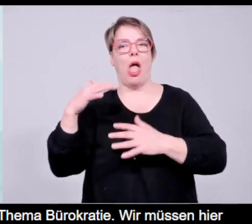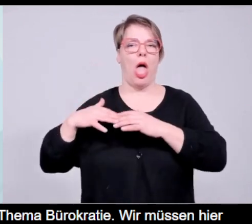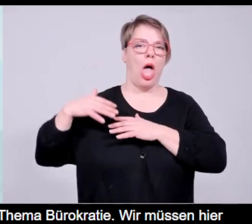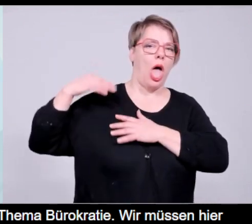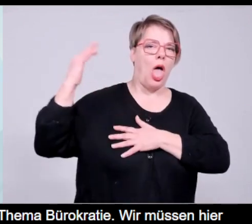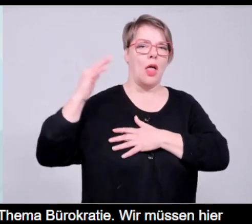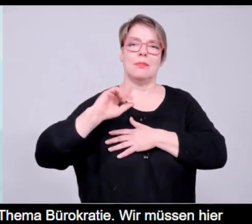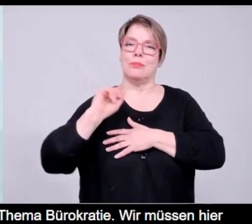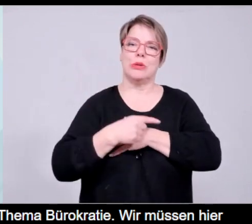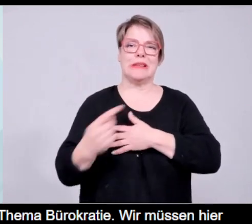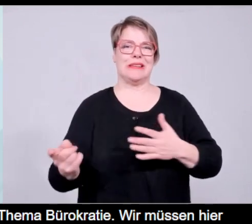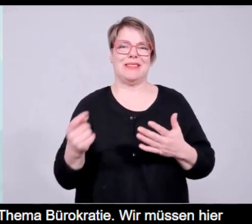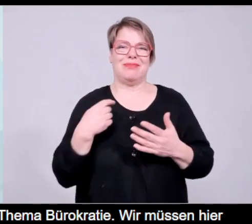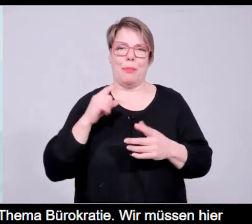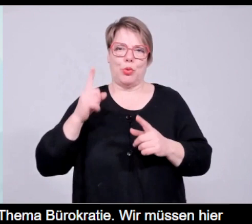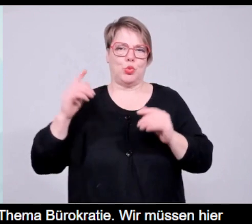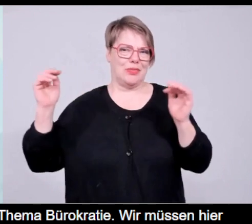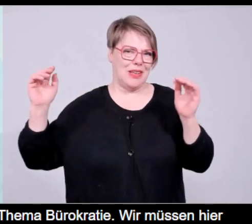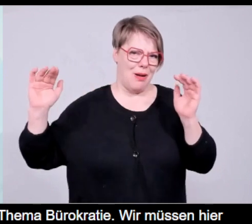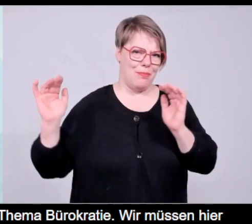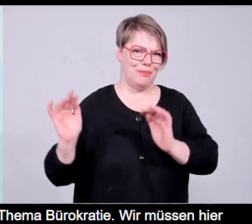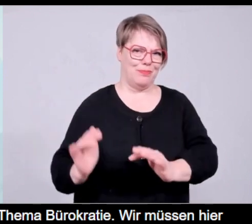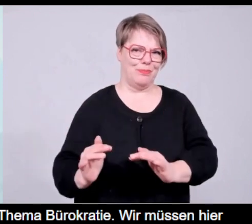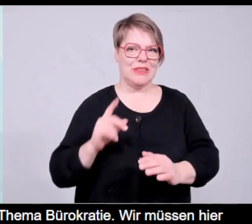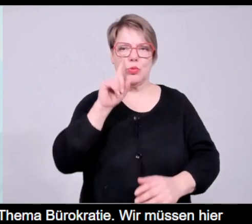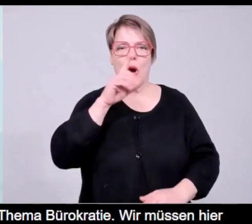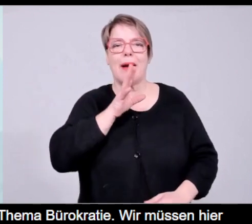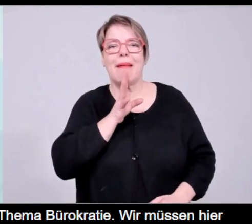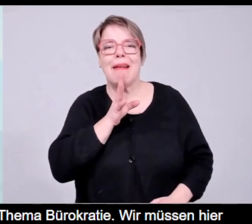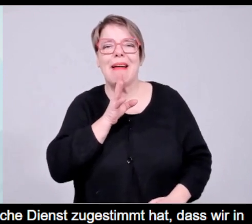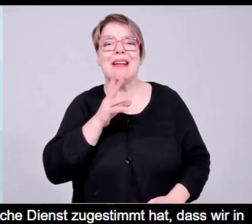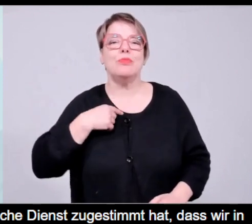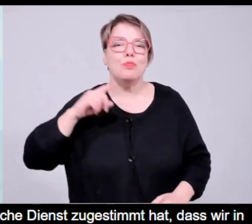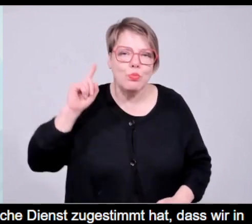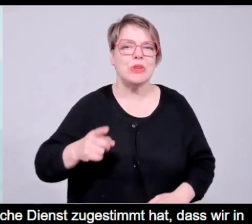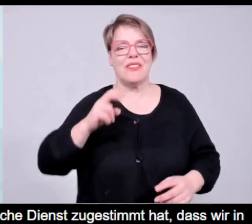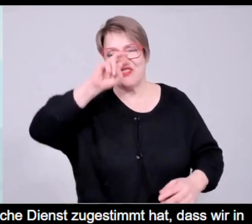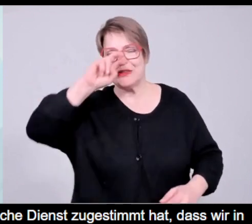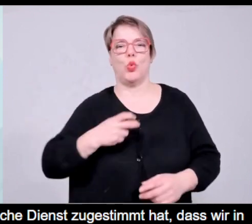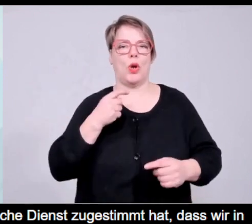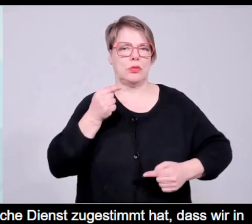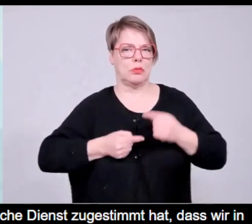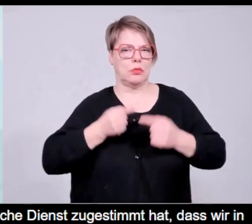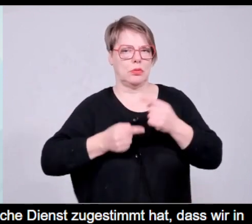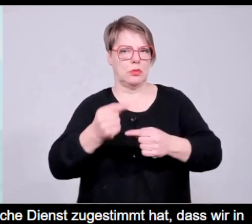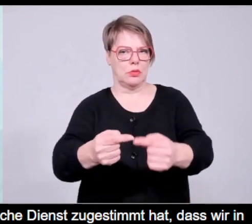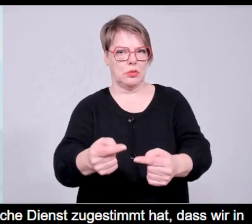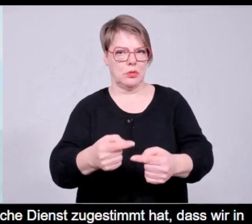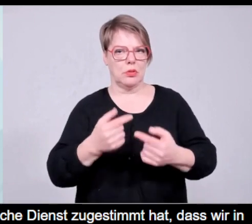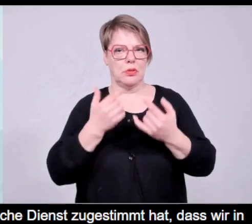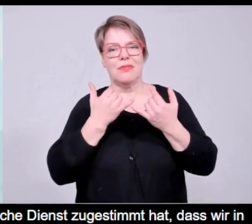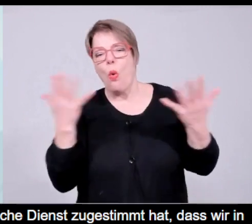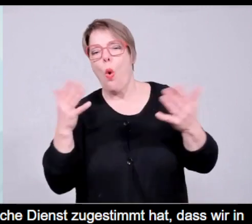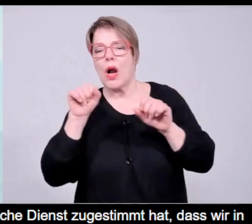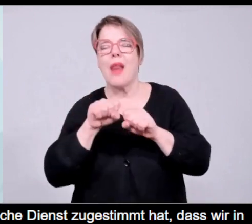dann die Verantwortung übernehmen. Also Pflege als eines der zentralen Themen. Die Menschen machen sich Sorgen. Kriege ich einen